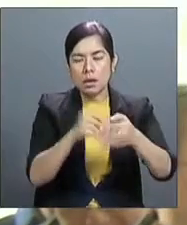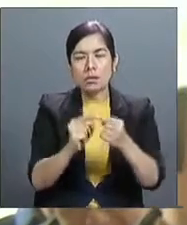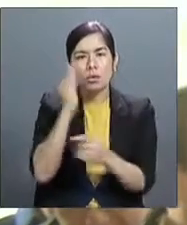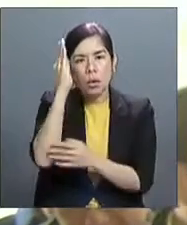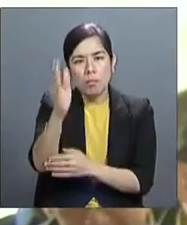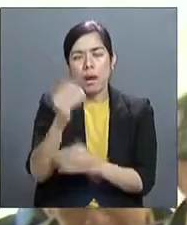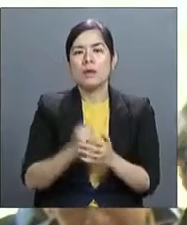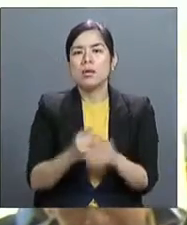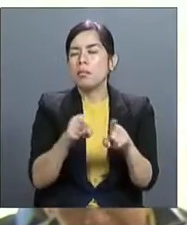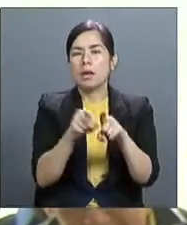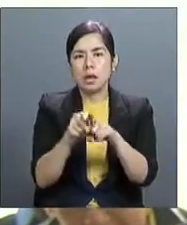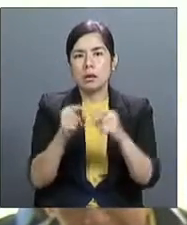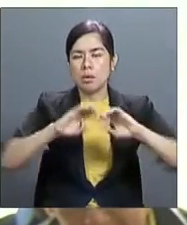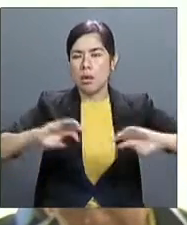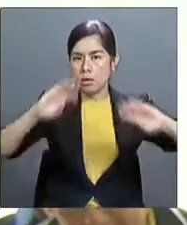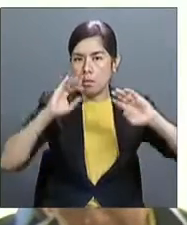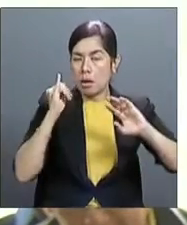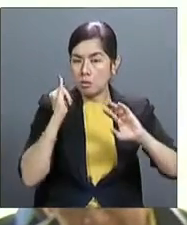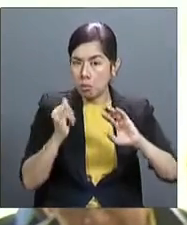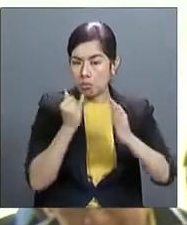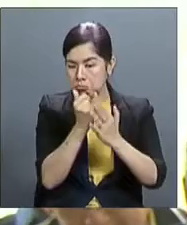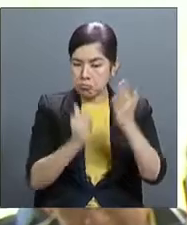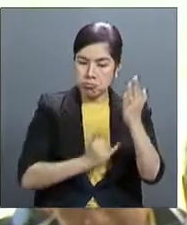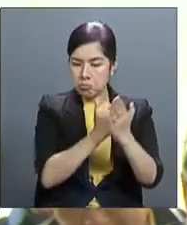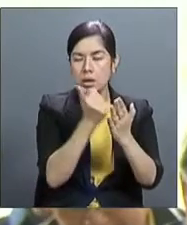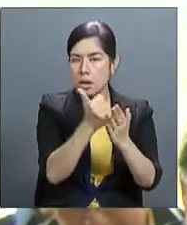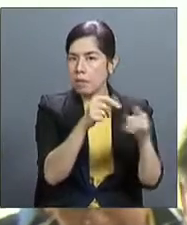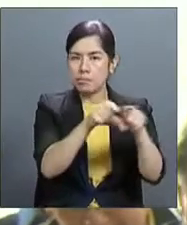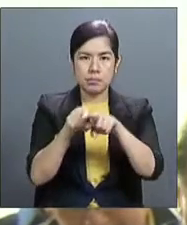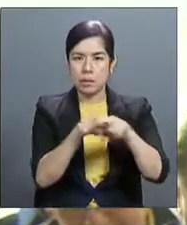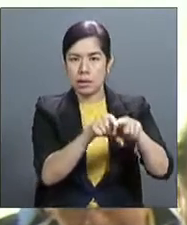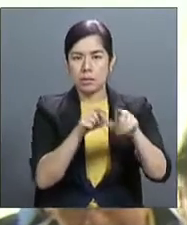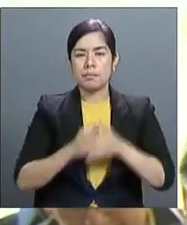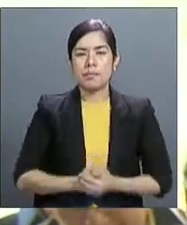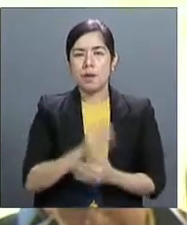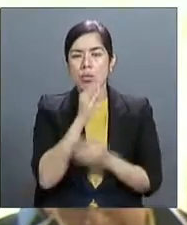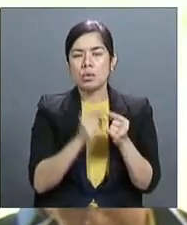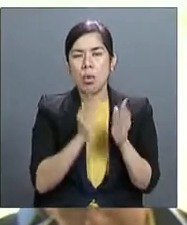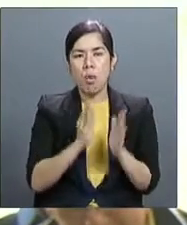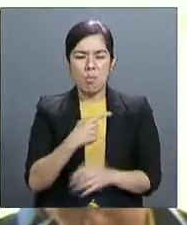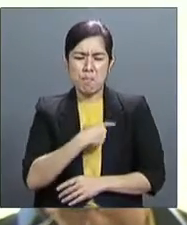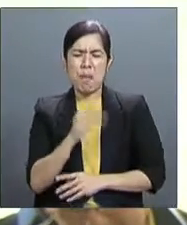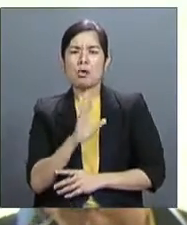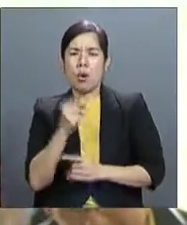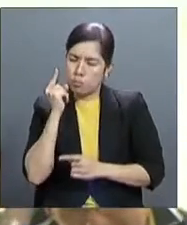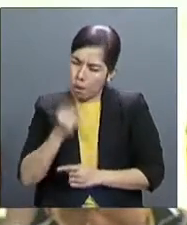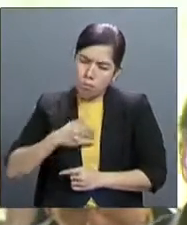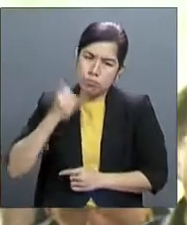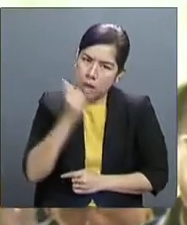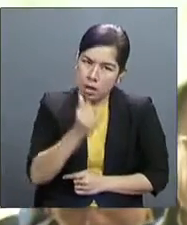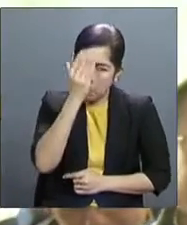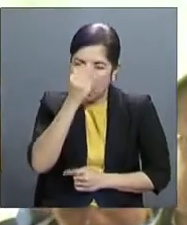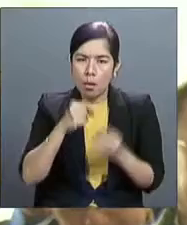ต้องเป็นอย่างนี้ต้องเป็นรัฐบาลที่ไปได้ทุกที่นะยิ่งมีคนเกลียดยิ่งต้องไปเพราะเขาไม่เข้าใจ